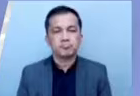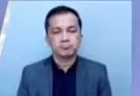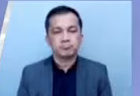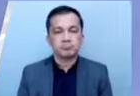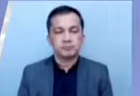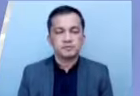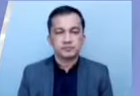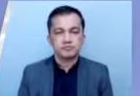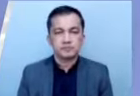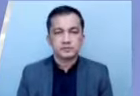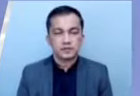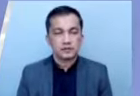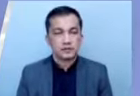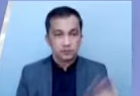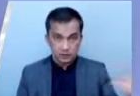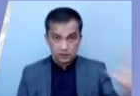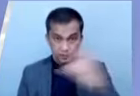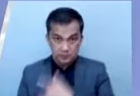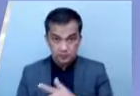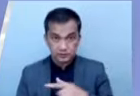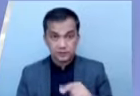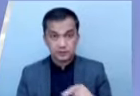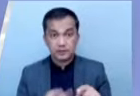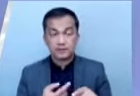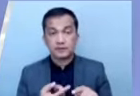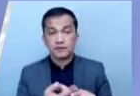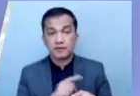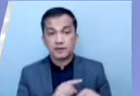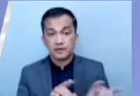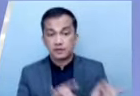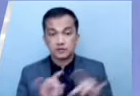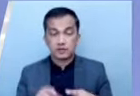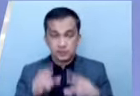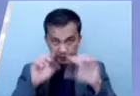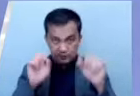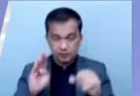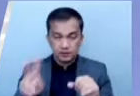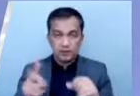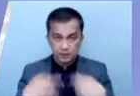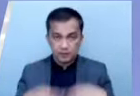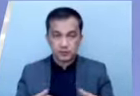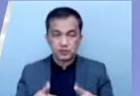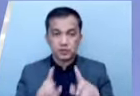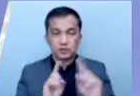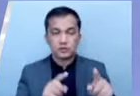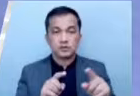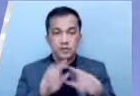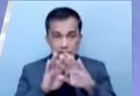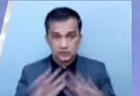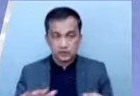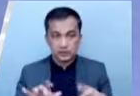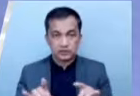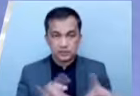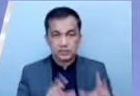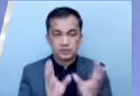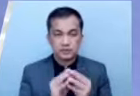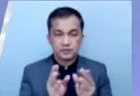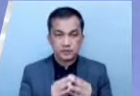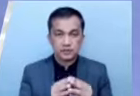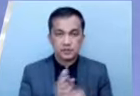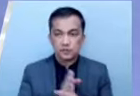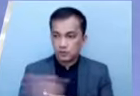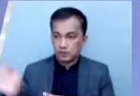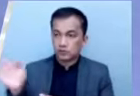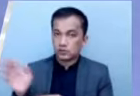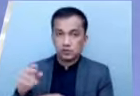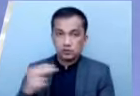Nakabalik na mula sa Australia si Pangulong Bongbong Marcos matapos dumalo sa ASEAN-Australia Summit at dumiretso siya sa ospital para dalawin ang